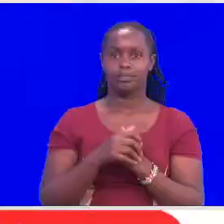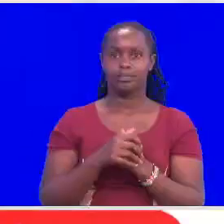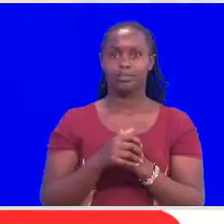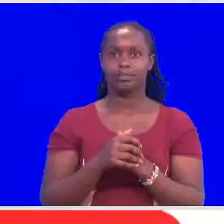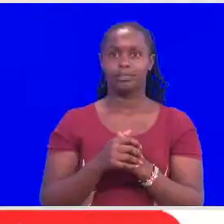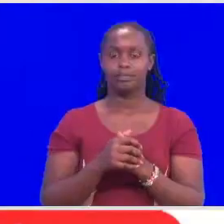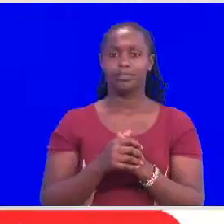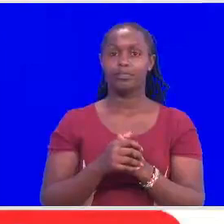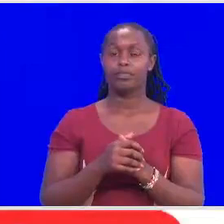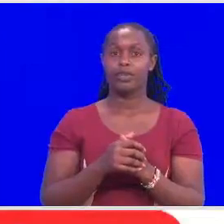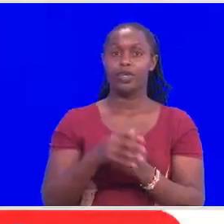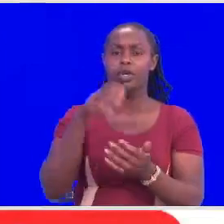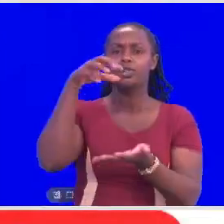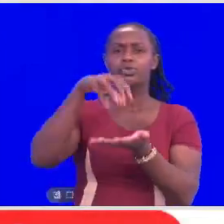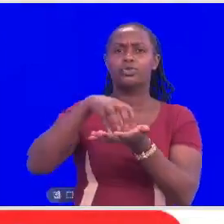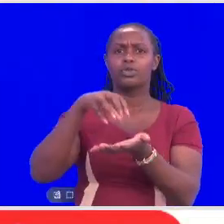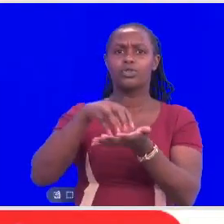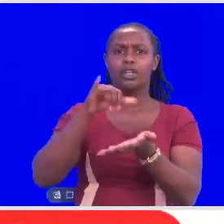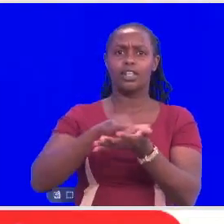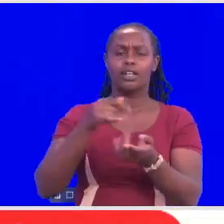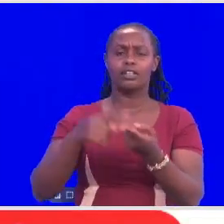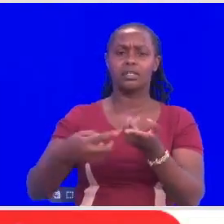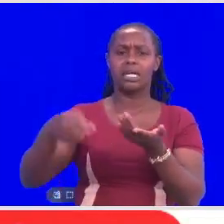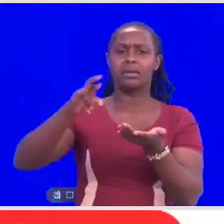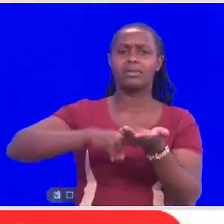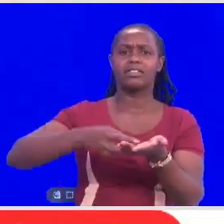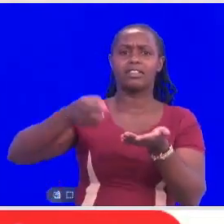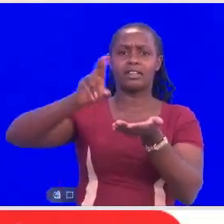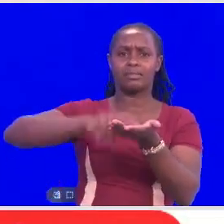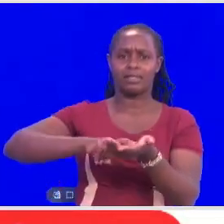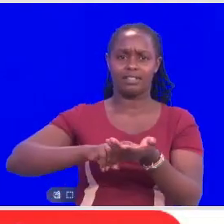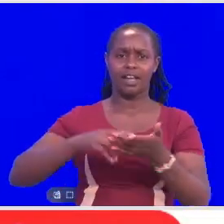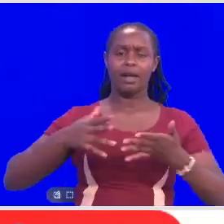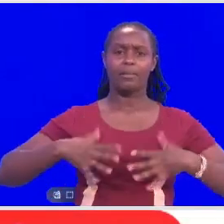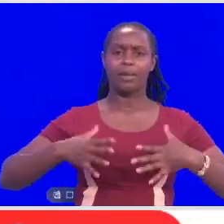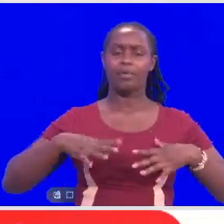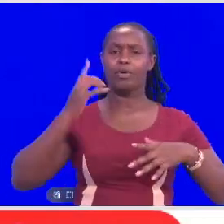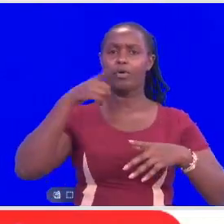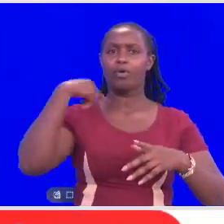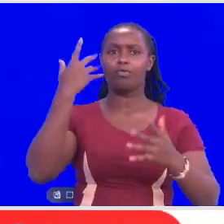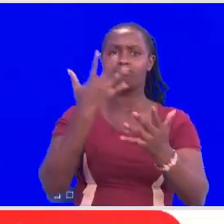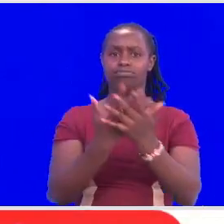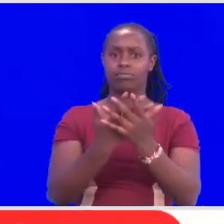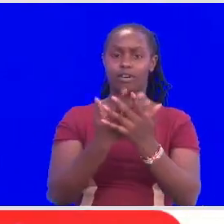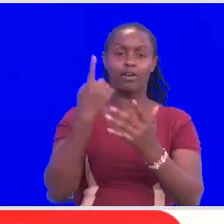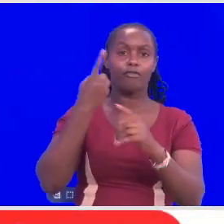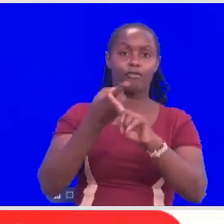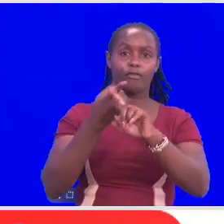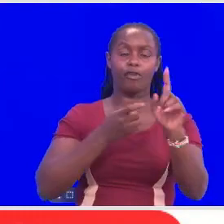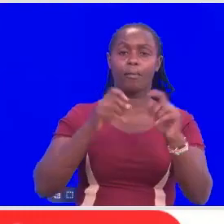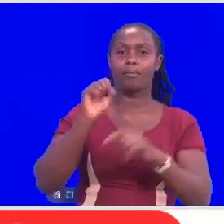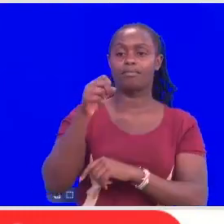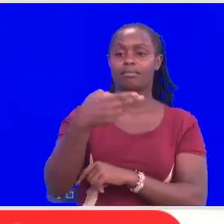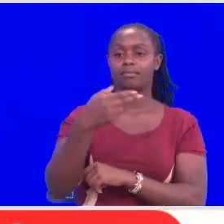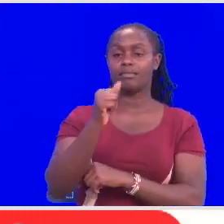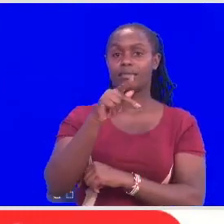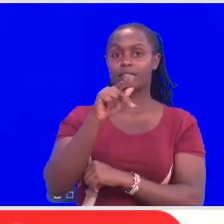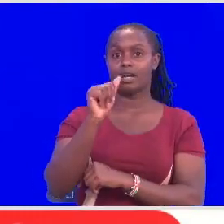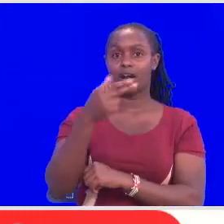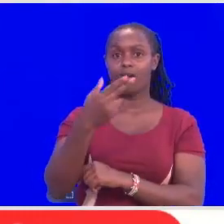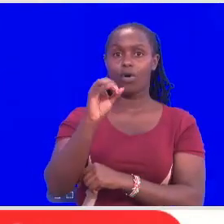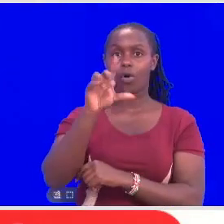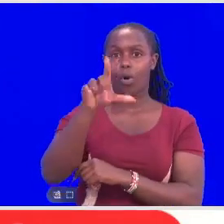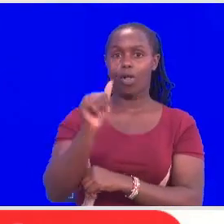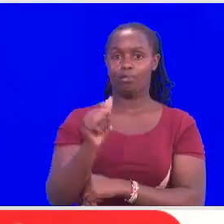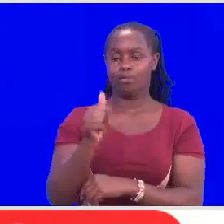Katika matukio yanayoonekana kujirudia, washukiwa wa kesi ya mauaji ya mamia ya watu msituni Shakahola wameonekana kususia chakula